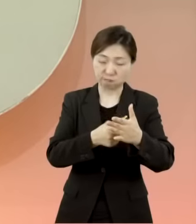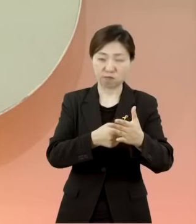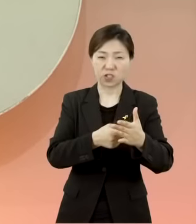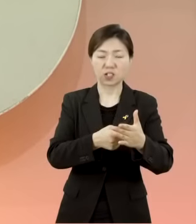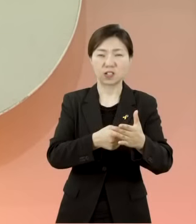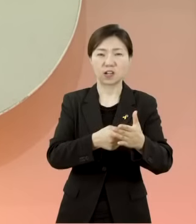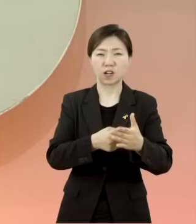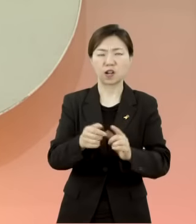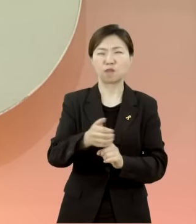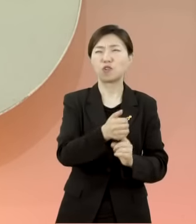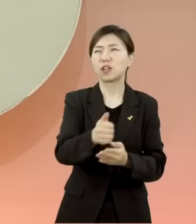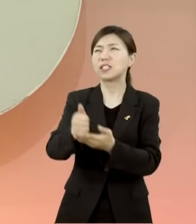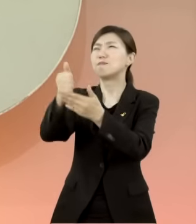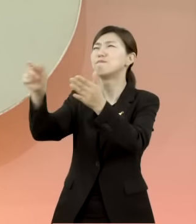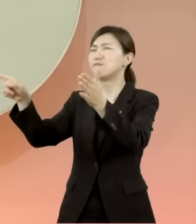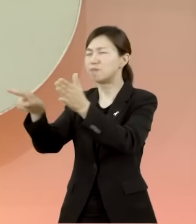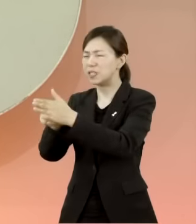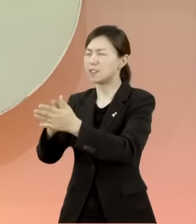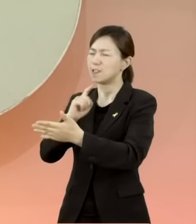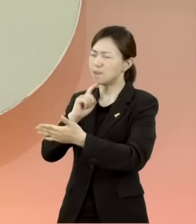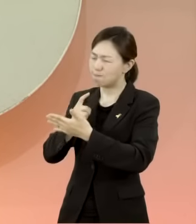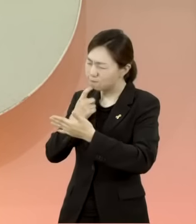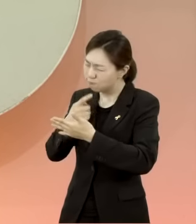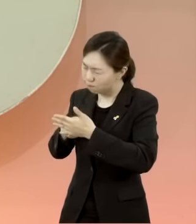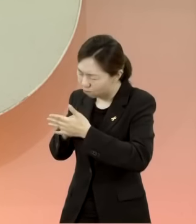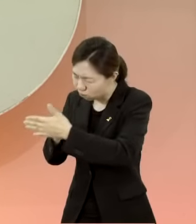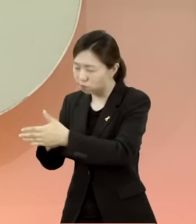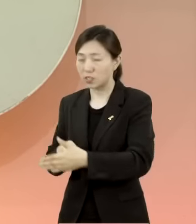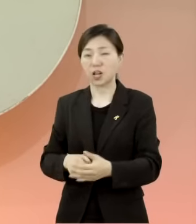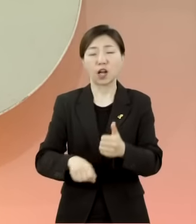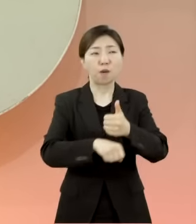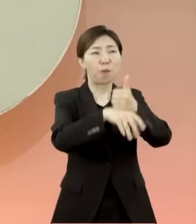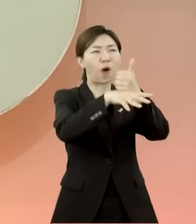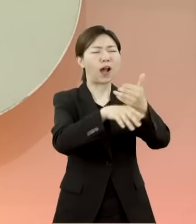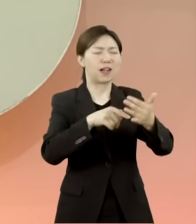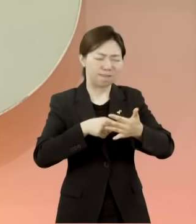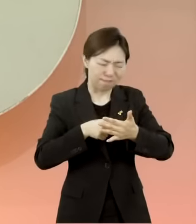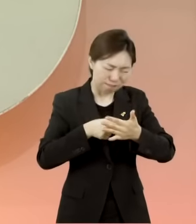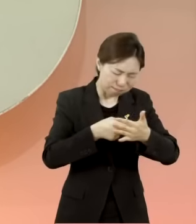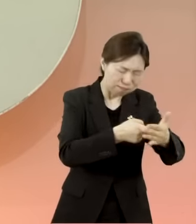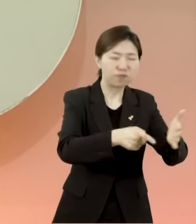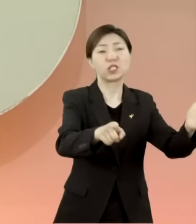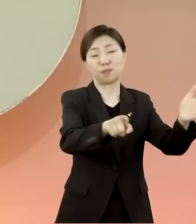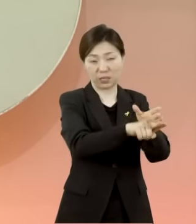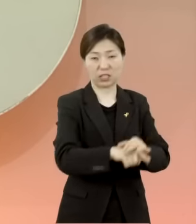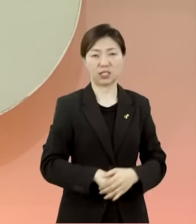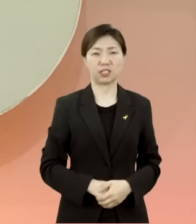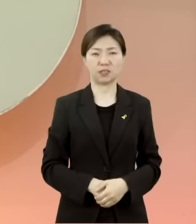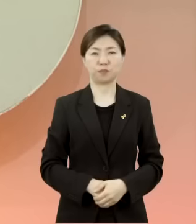닦아 나갈뿐입니다 내 업장이 소멸되면